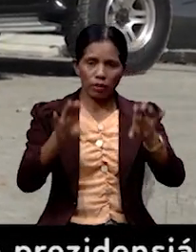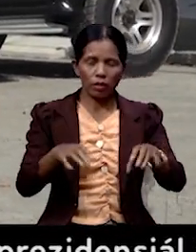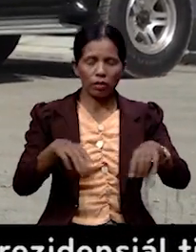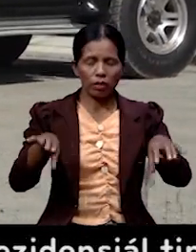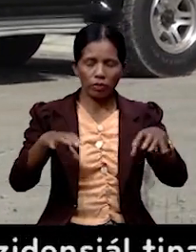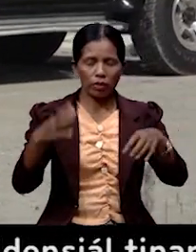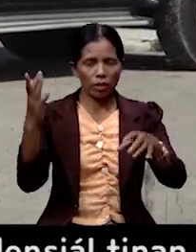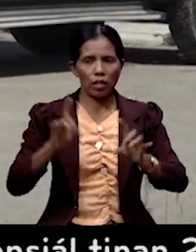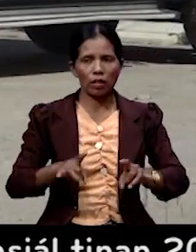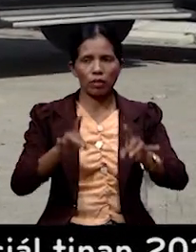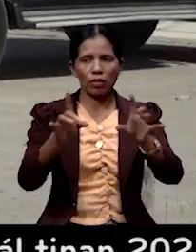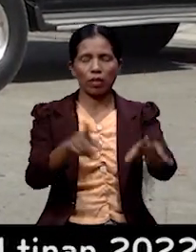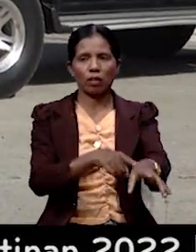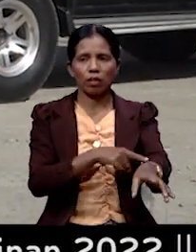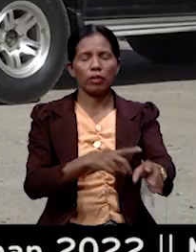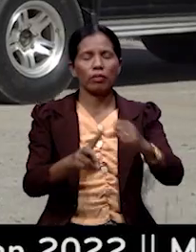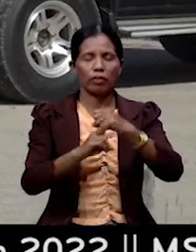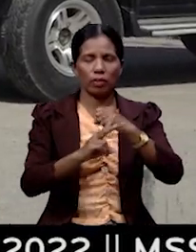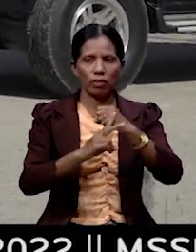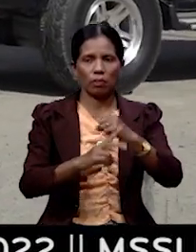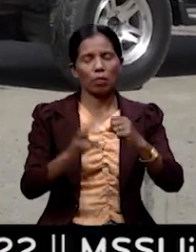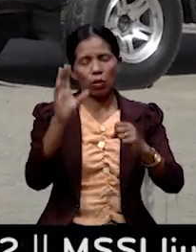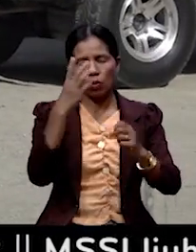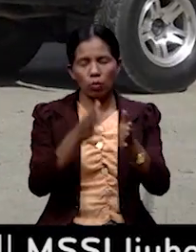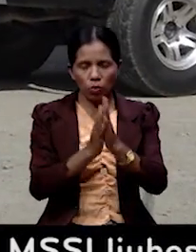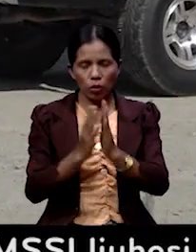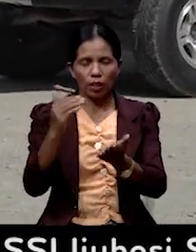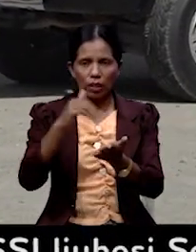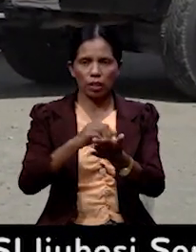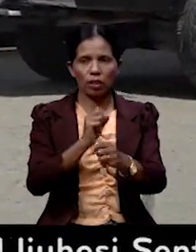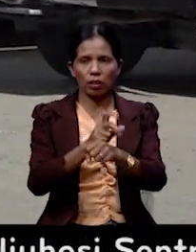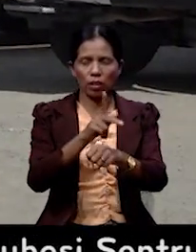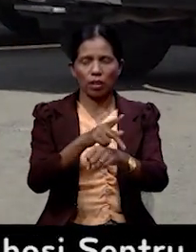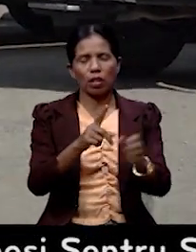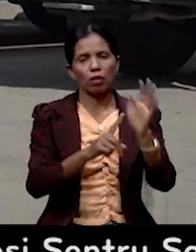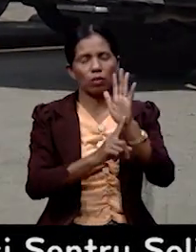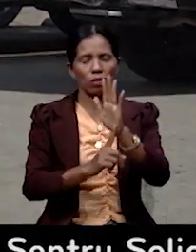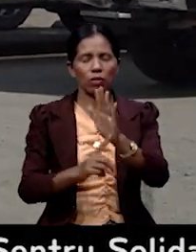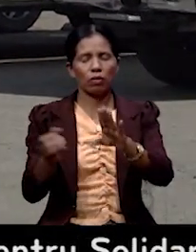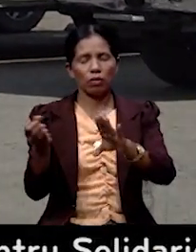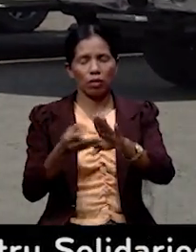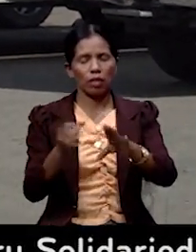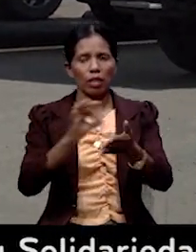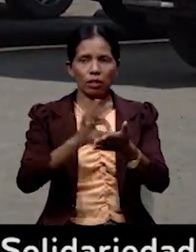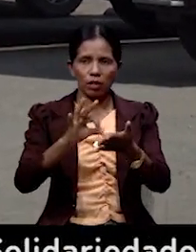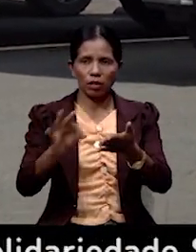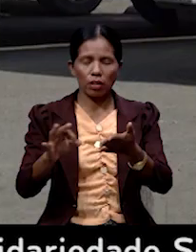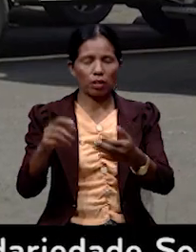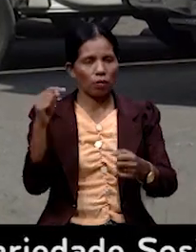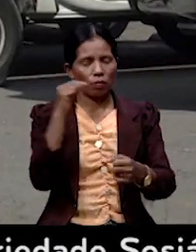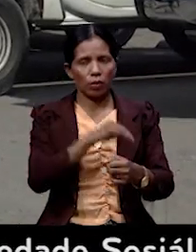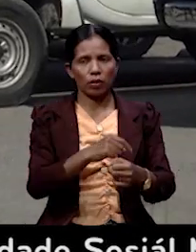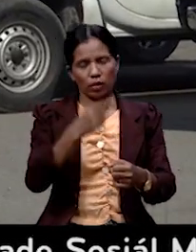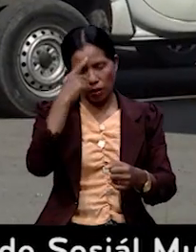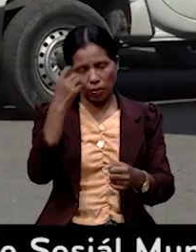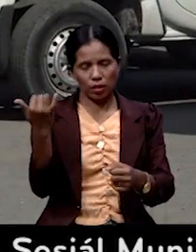lai resultadu ikus mai viti masira bahalo konfirma saung ia sefope hatudu katak dokumentu no asinatura sirane falsu. Tamane